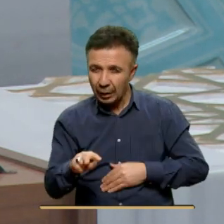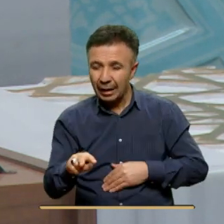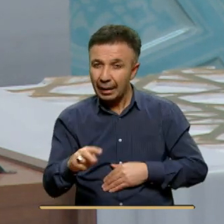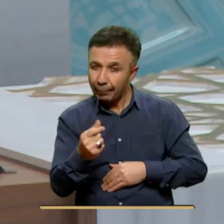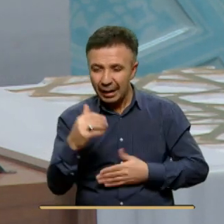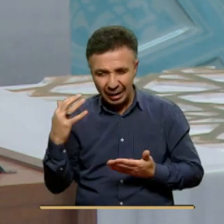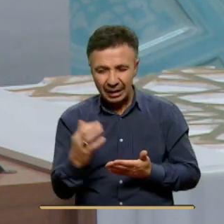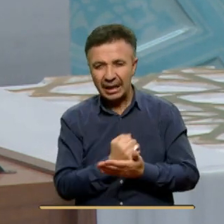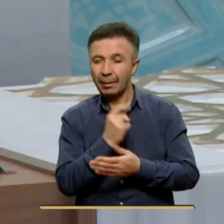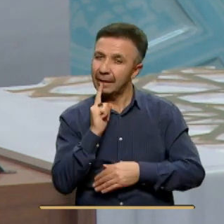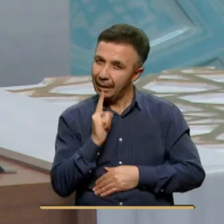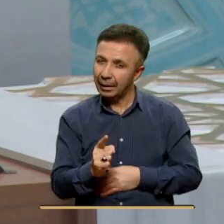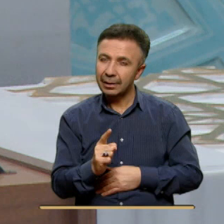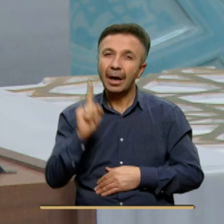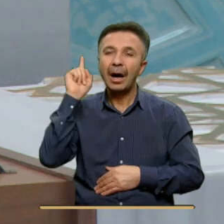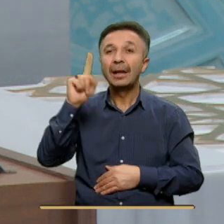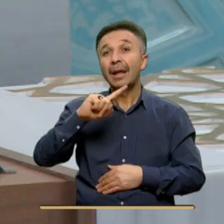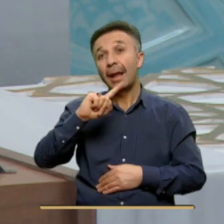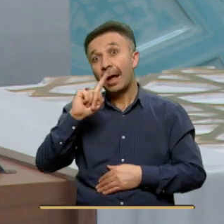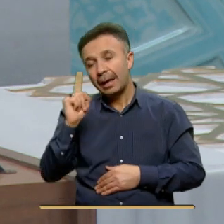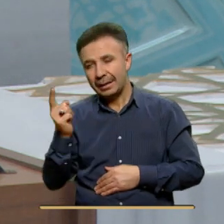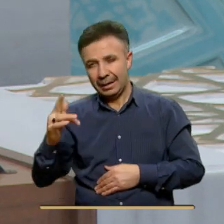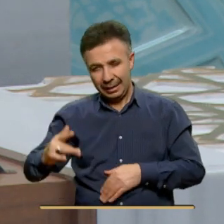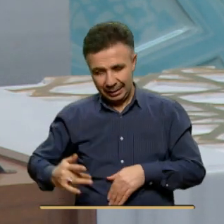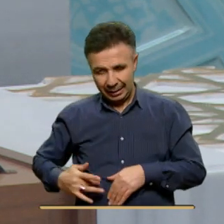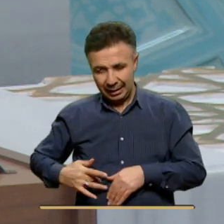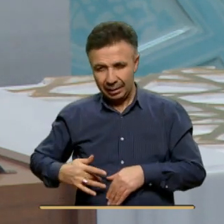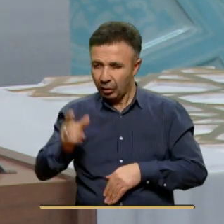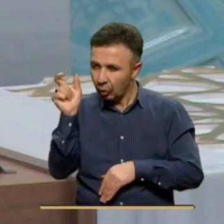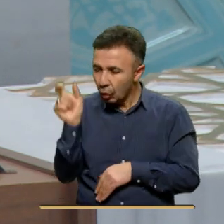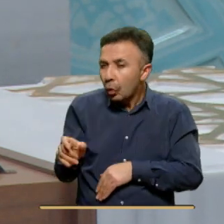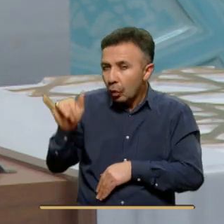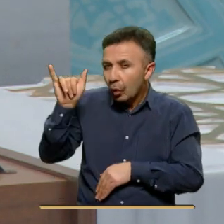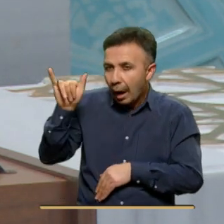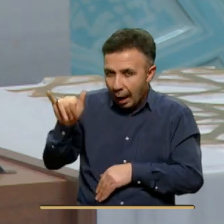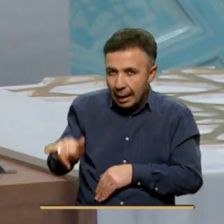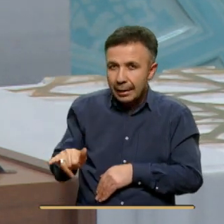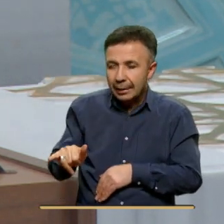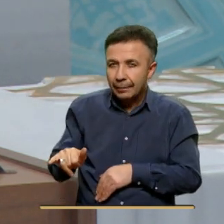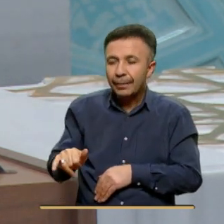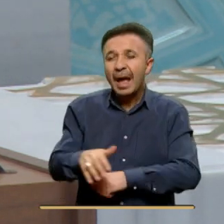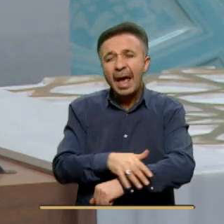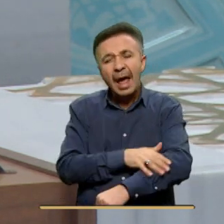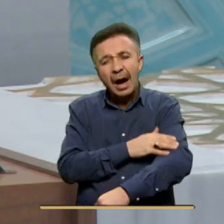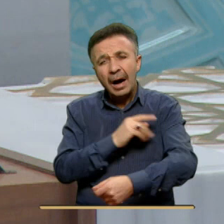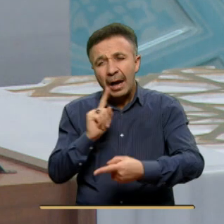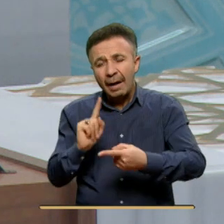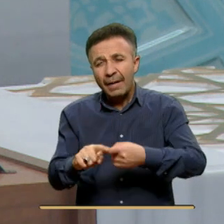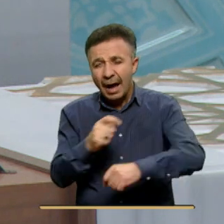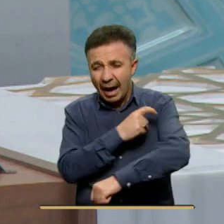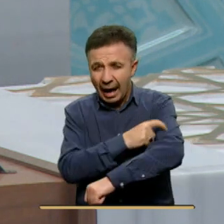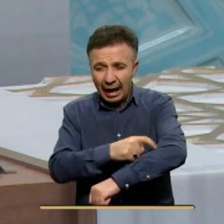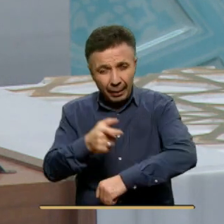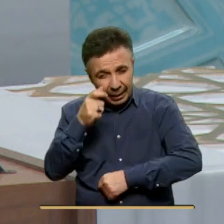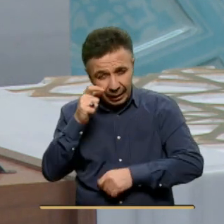emretmektedir. Allah'ın rızasının, kul hakkının, helal ve haram